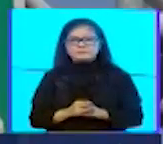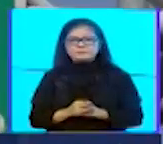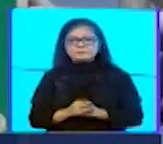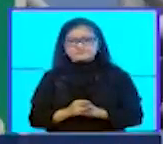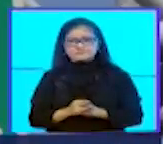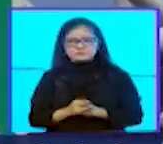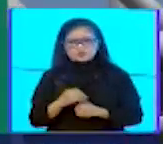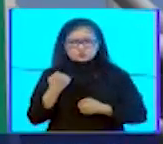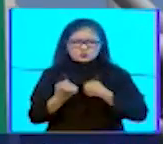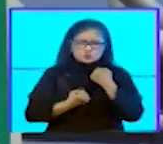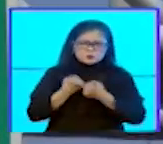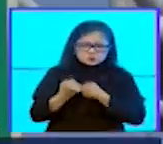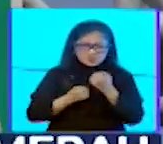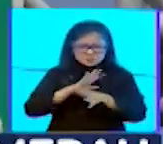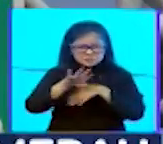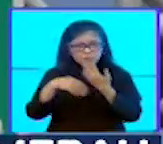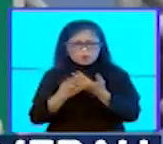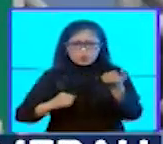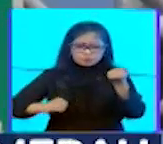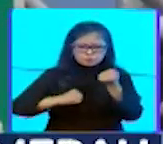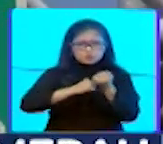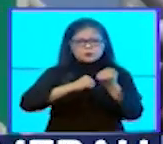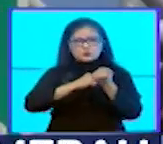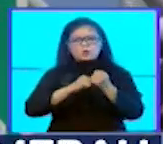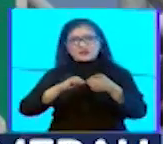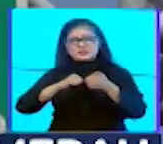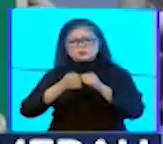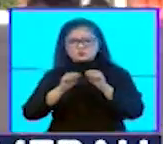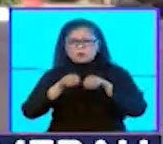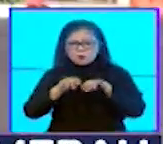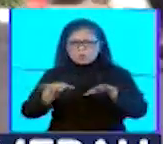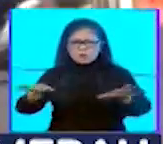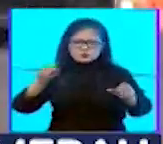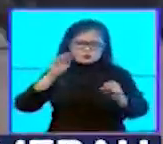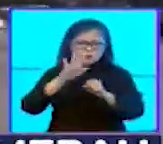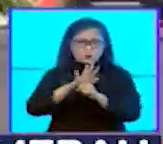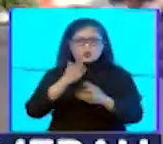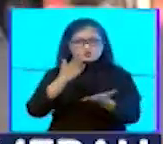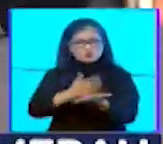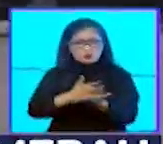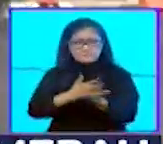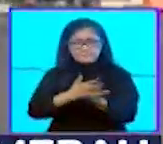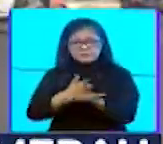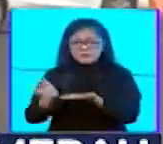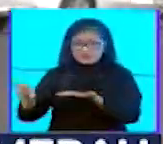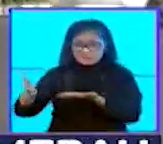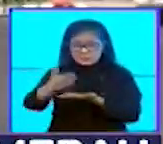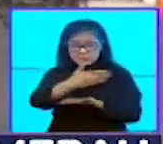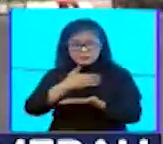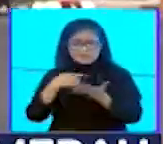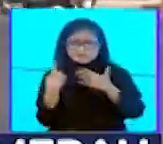Berbagai upaya dilakukan semua pihak untuk menekan angka penyebaran COVID-19. Berdasarkan data Satgas COVID-19 Nasional per